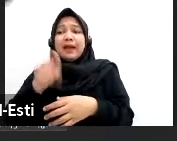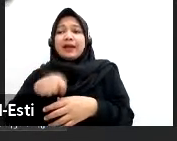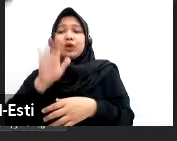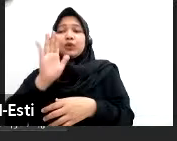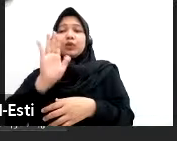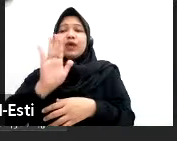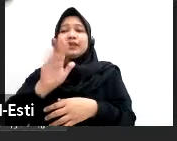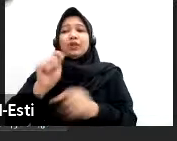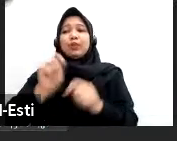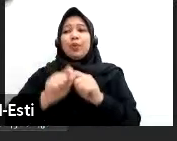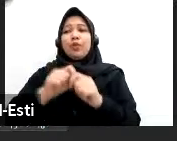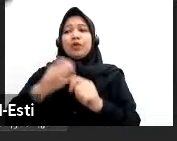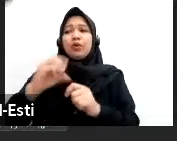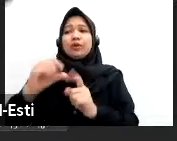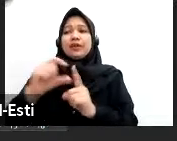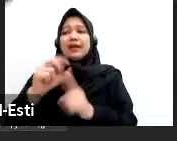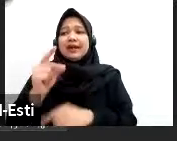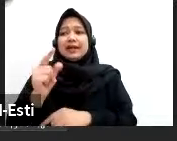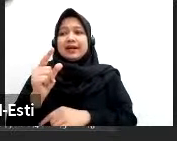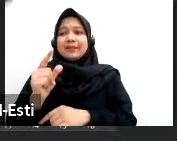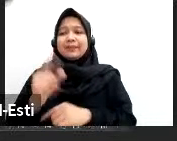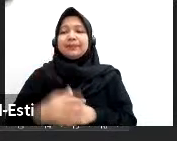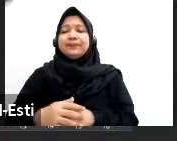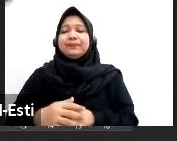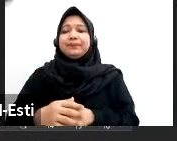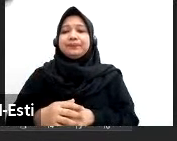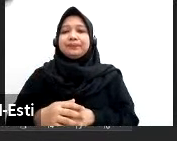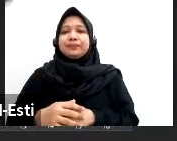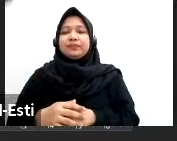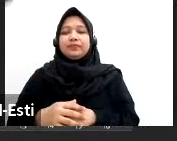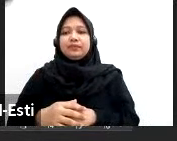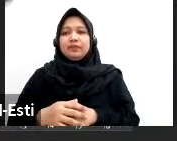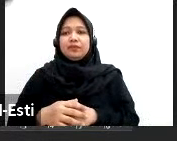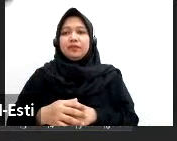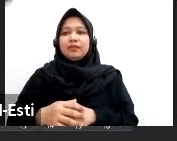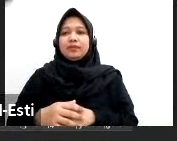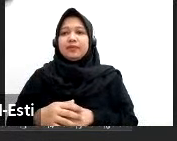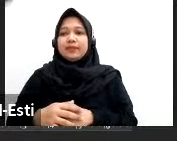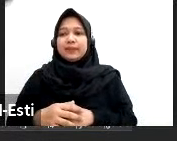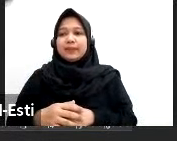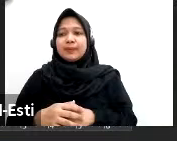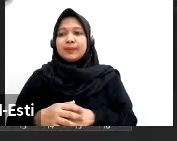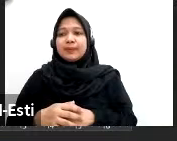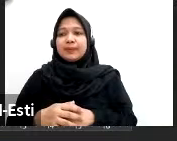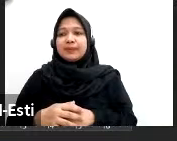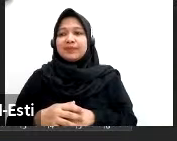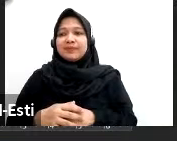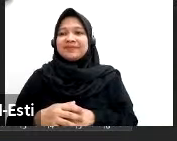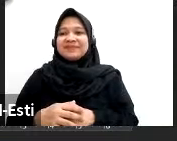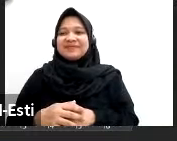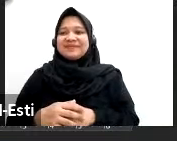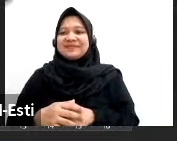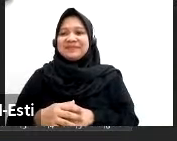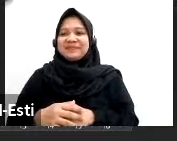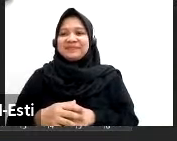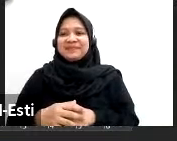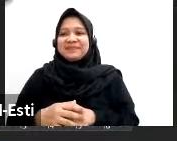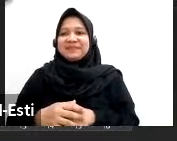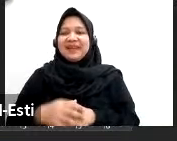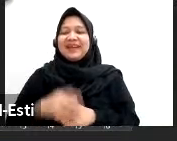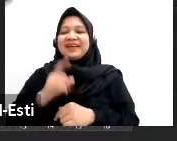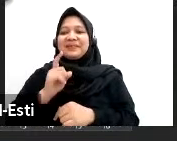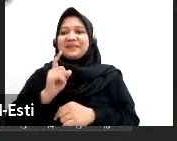nanti kemudian kalau kita melihat isinya